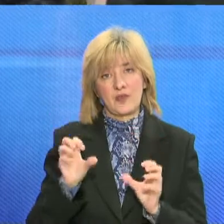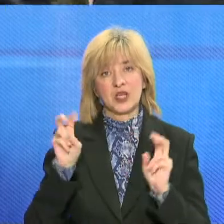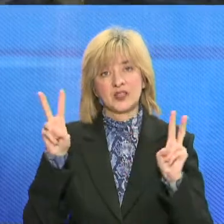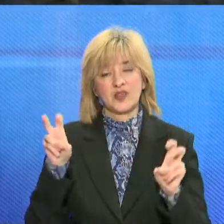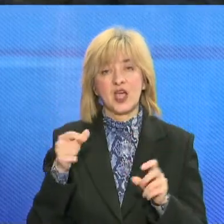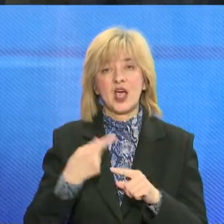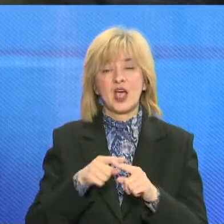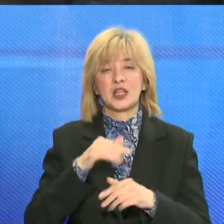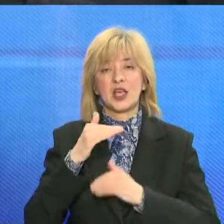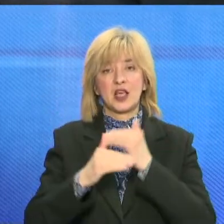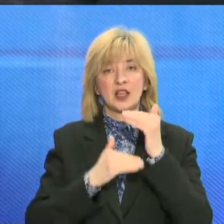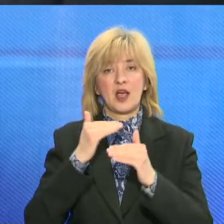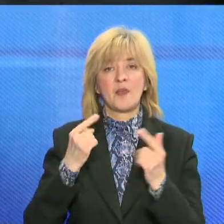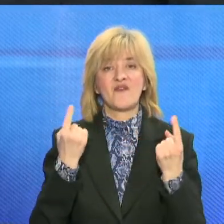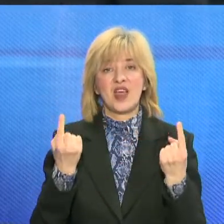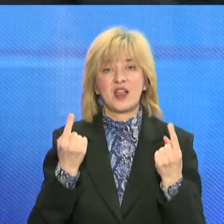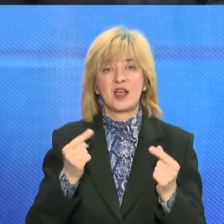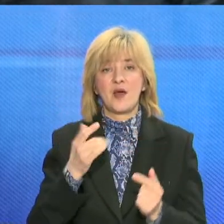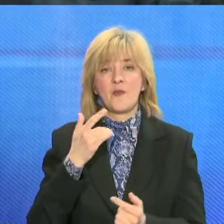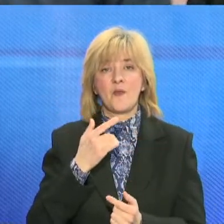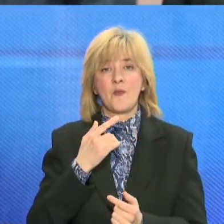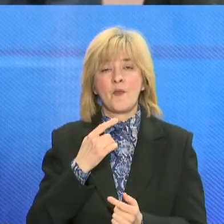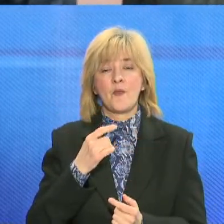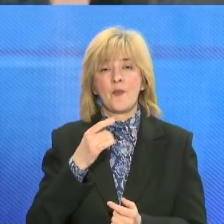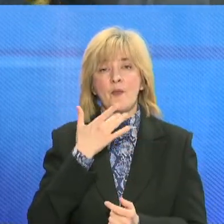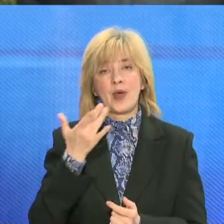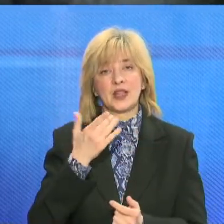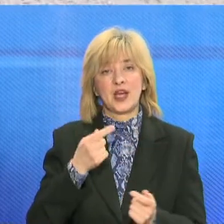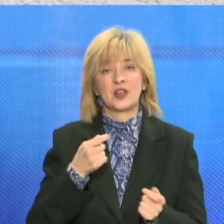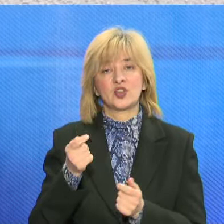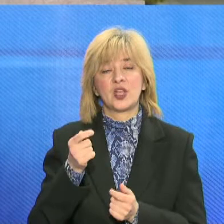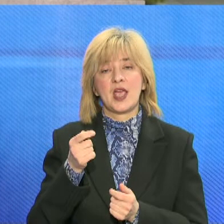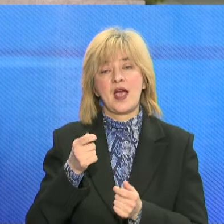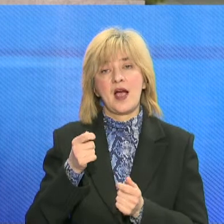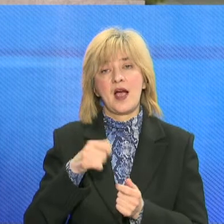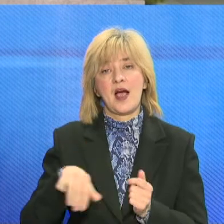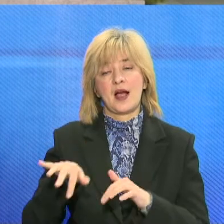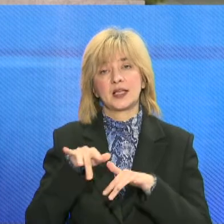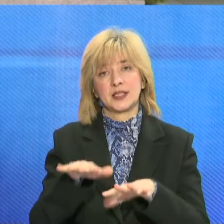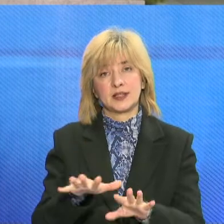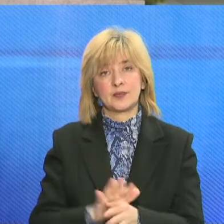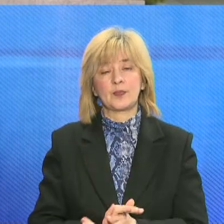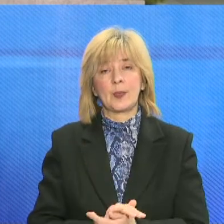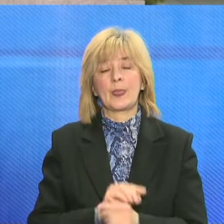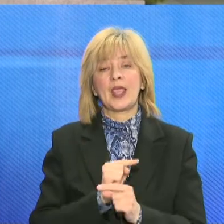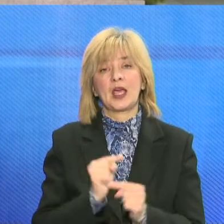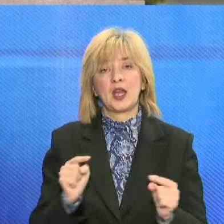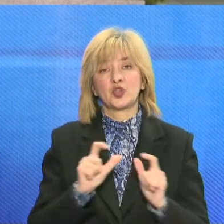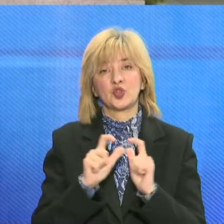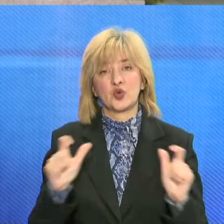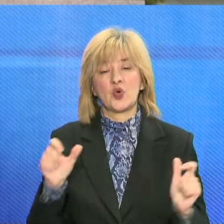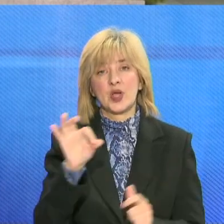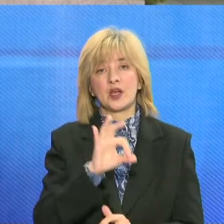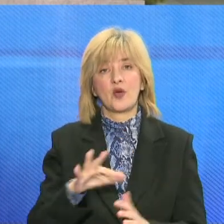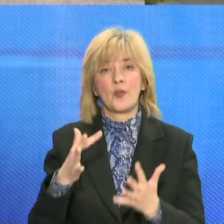этап великой патриотичной акции, якая сёлета проводится в регионе. Ряд школ региона получил